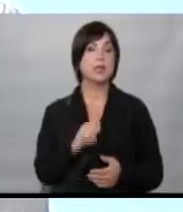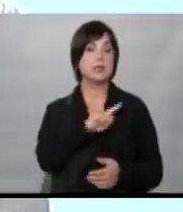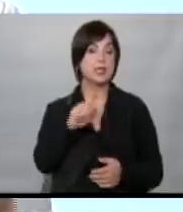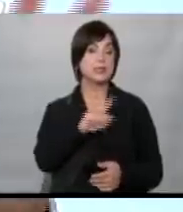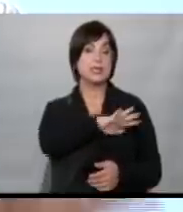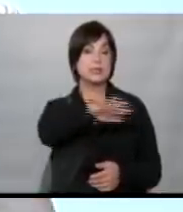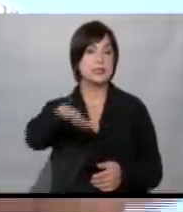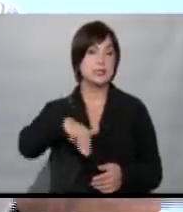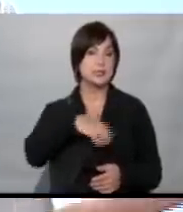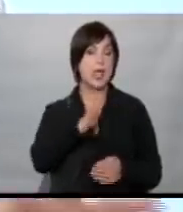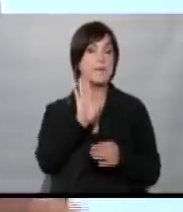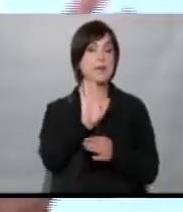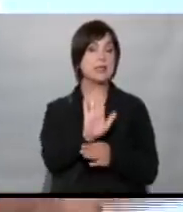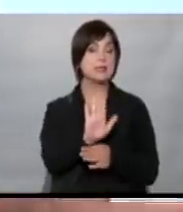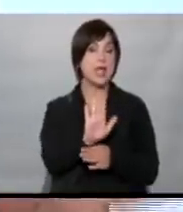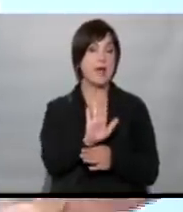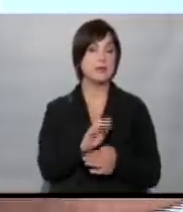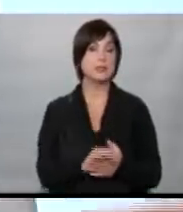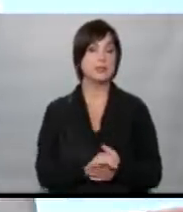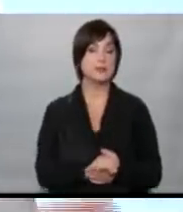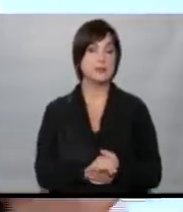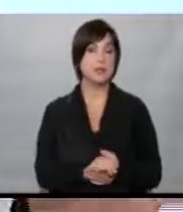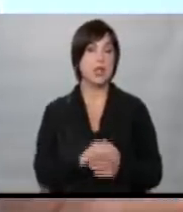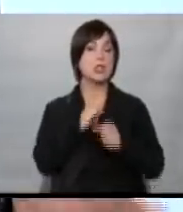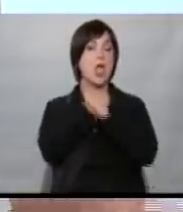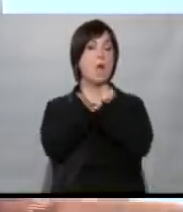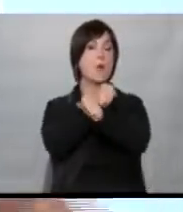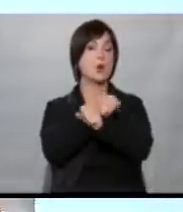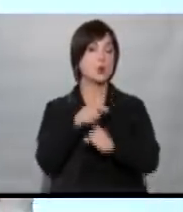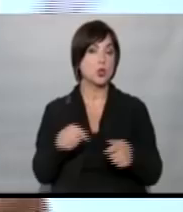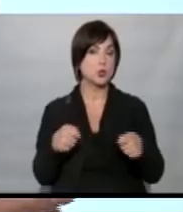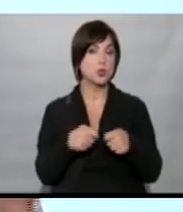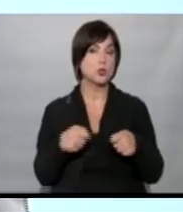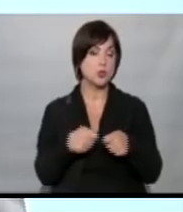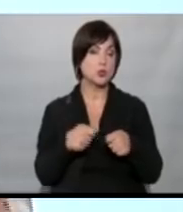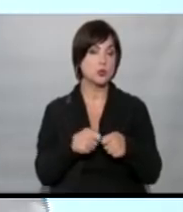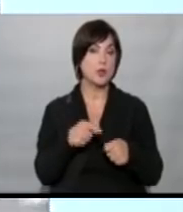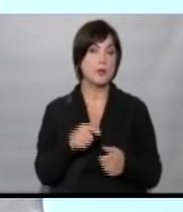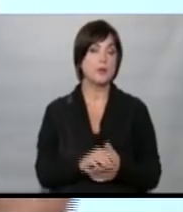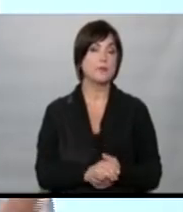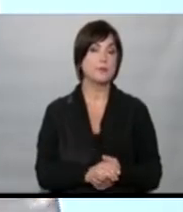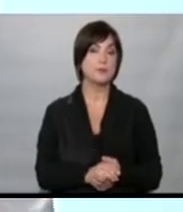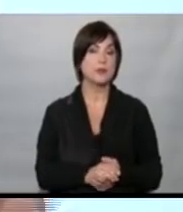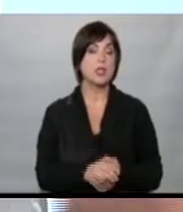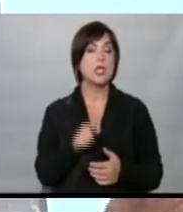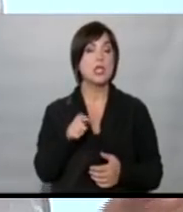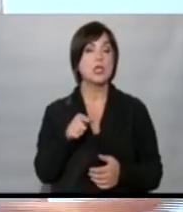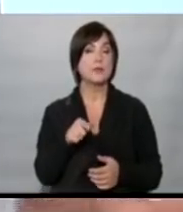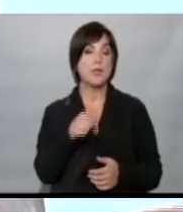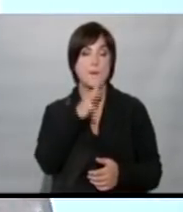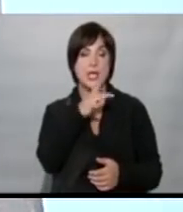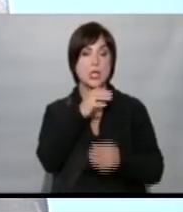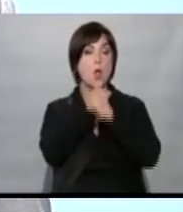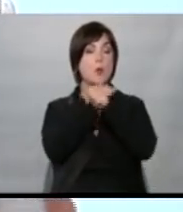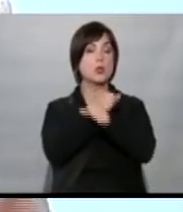сите представници на бойкотирам ова здружењето или народот бойкотира. Имаше тука